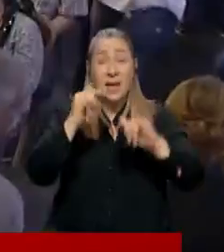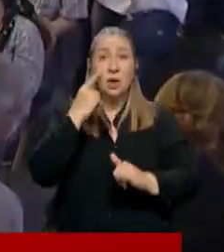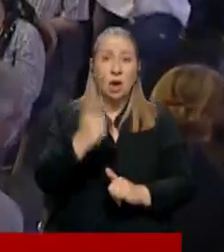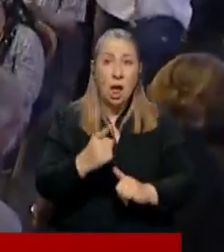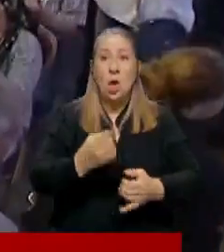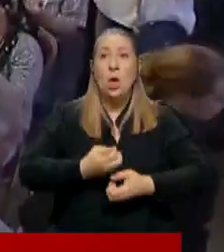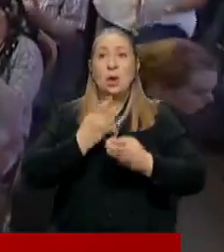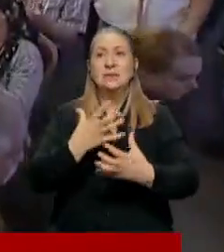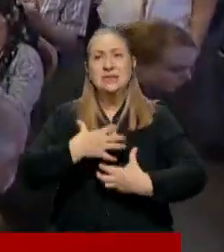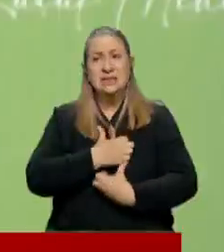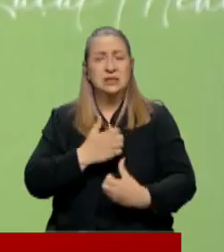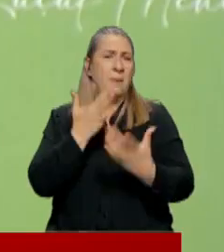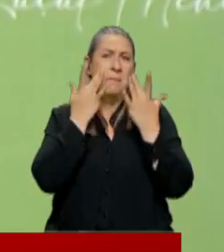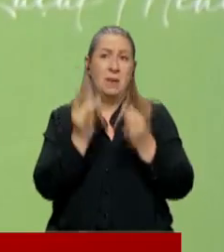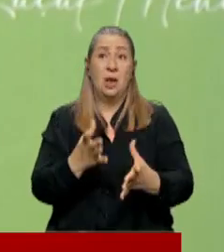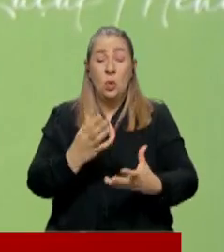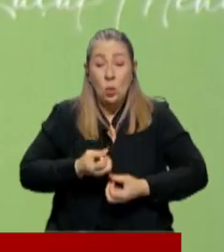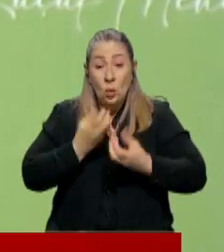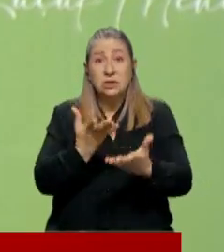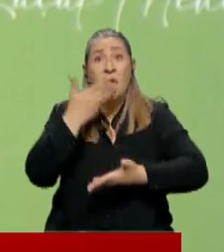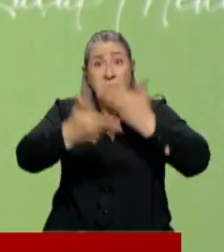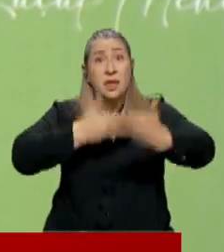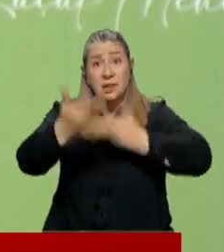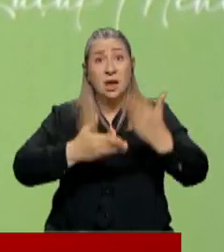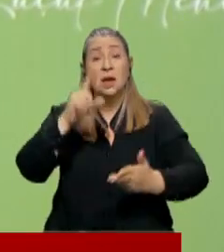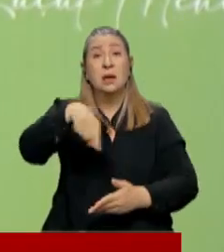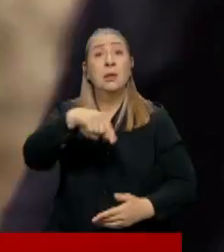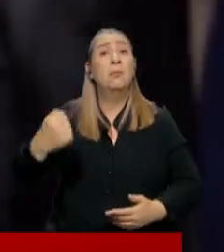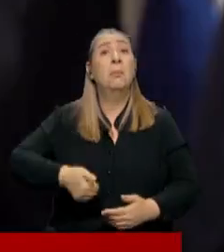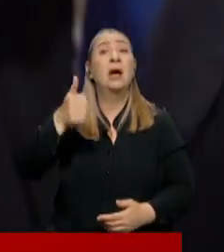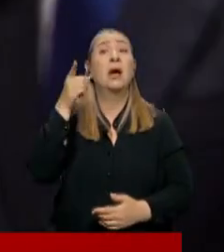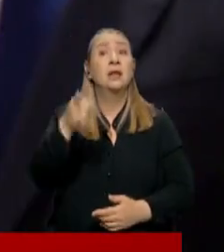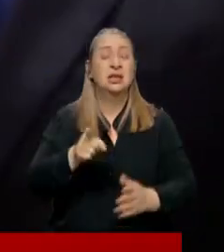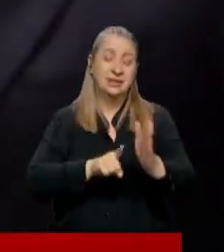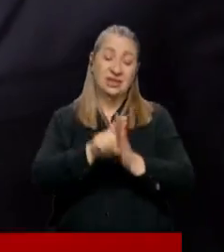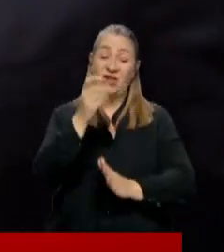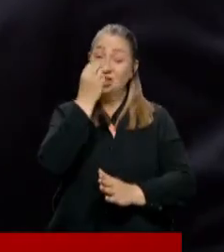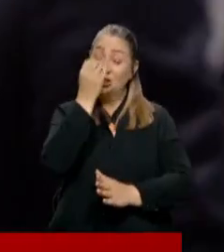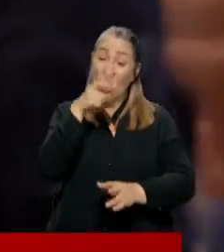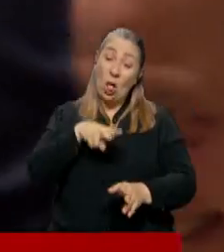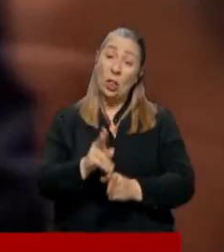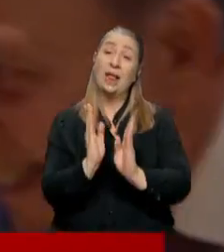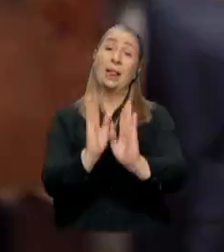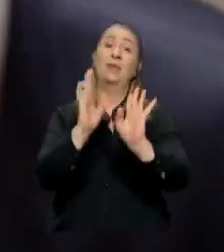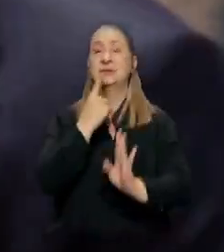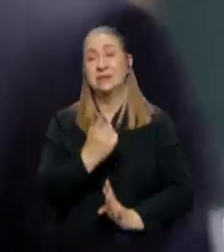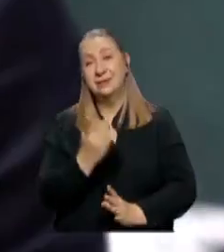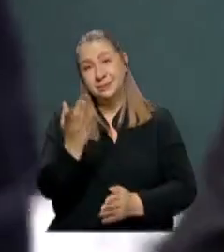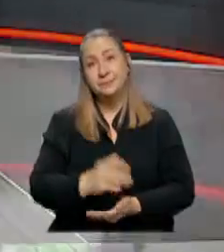yani üretimde sıkıntılar belli. Üretici dillendirdi. Hazine Bakanı ise zafere çiçekli yollardan gidilmez dedi.